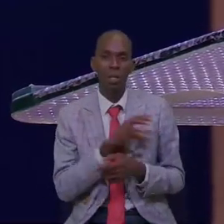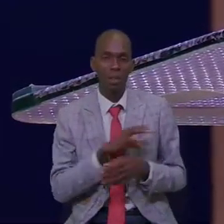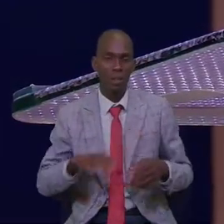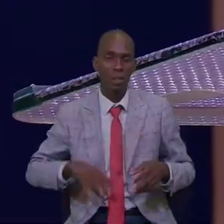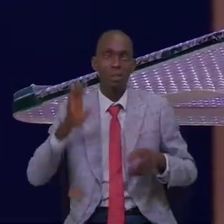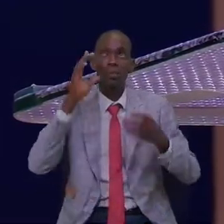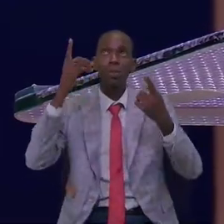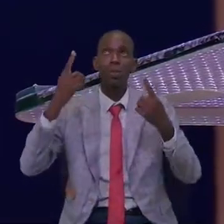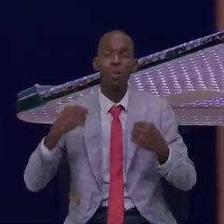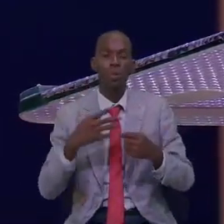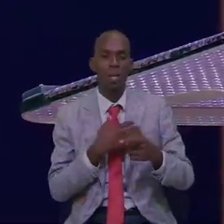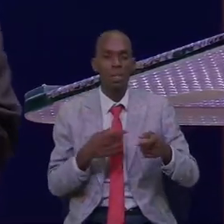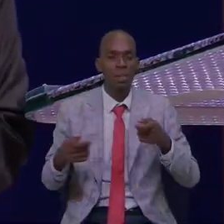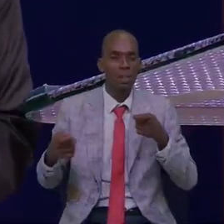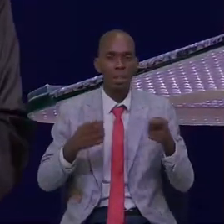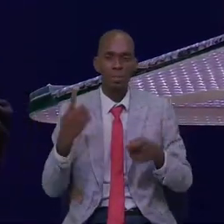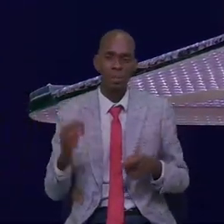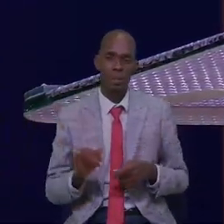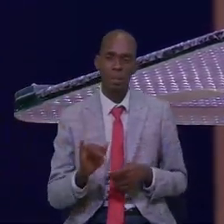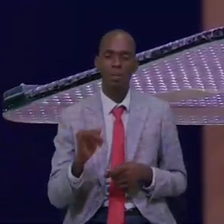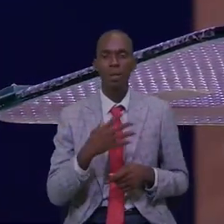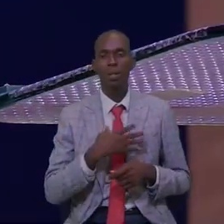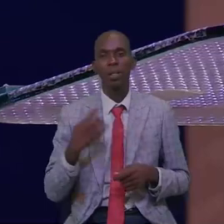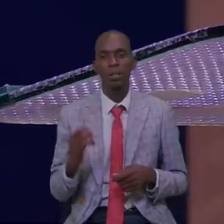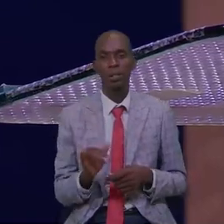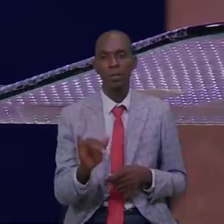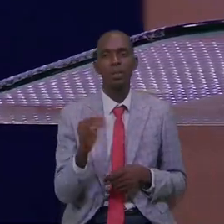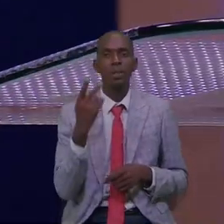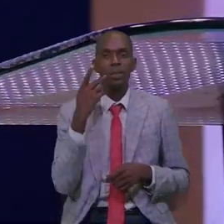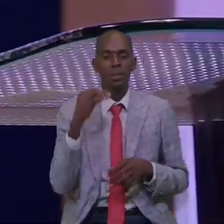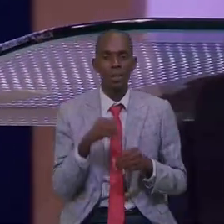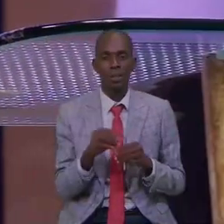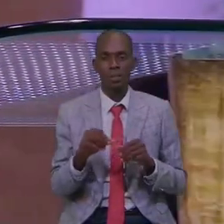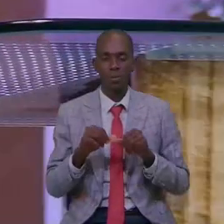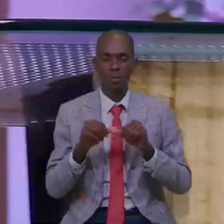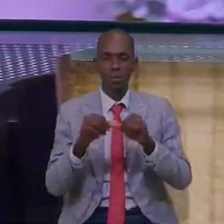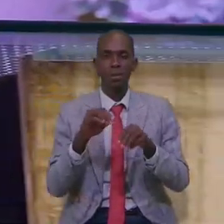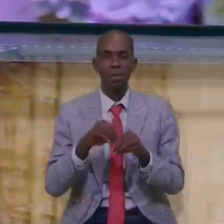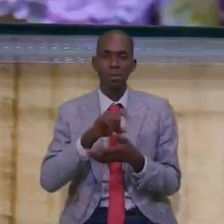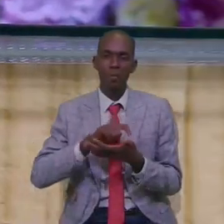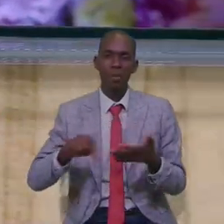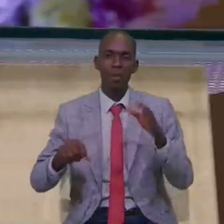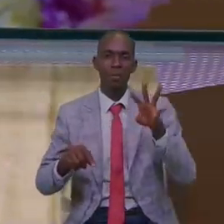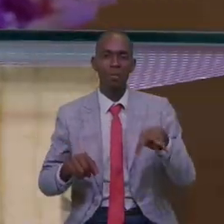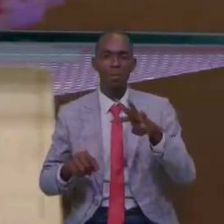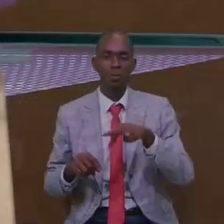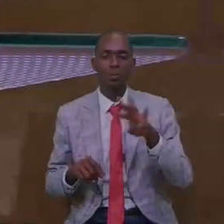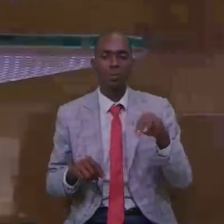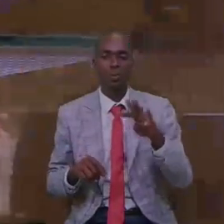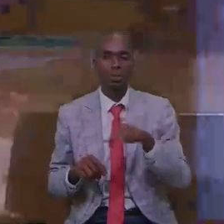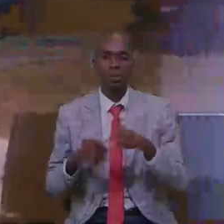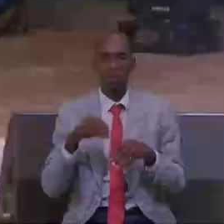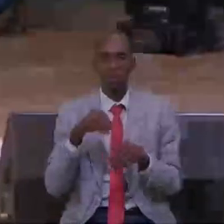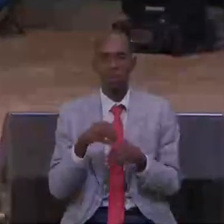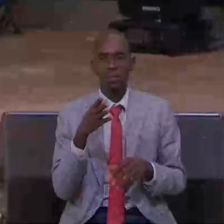régnera au siècle des siècles. Voyons le verset 44. Verset 44 nous